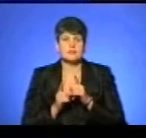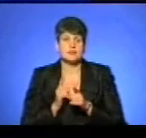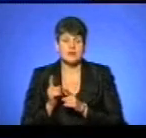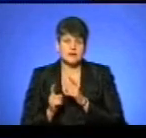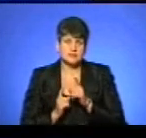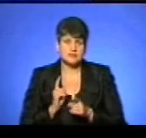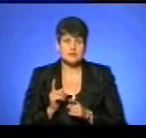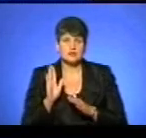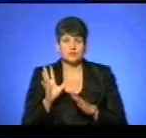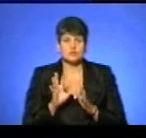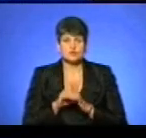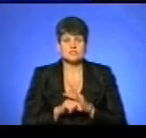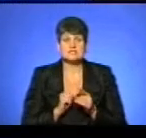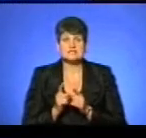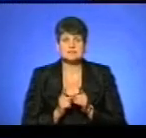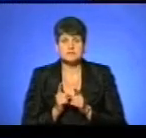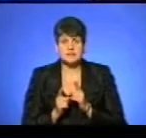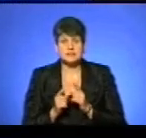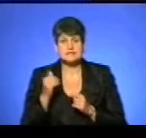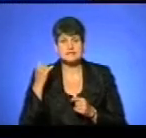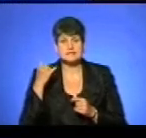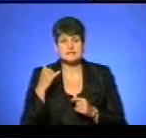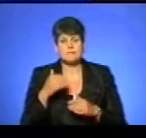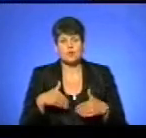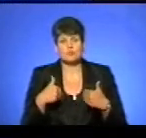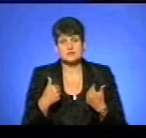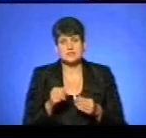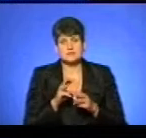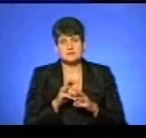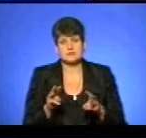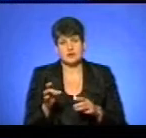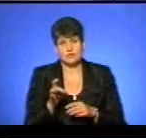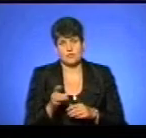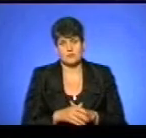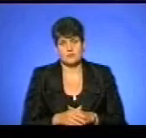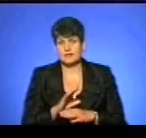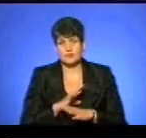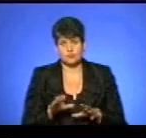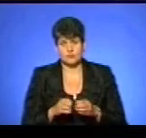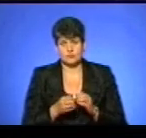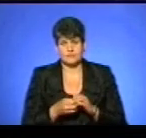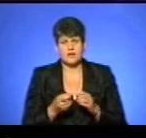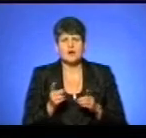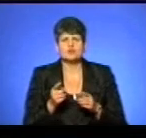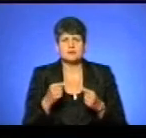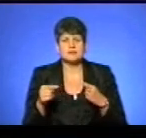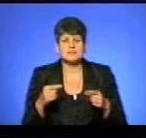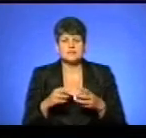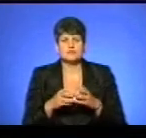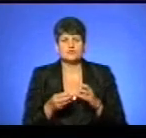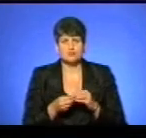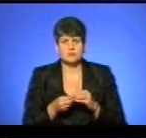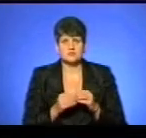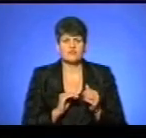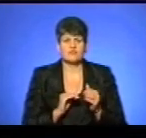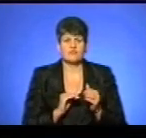зміни, враховуючи те пропозиції регіонів, і не буде ніяких проблем. А що там за така різниця в сумах між фермерськими